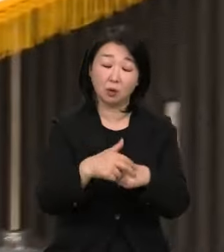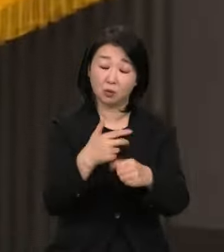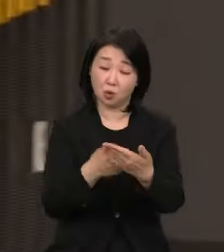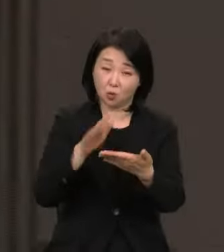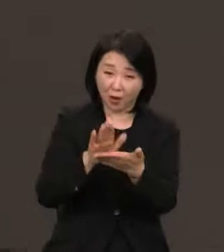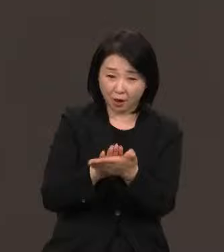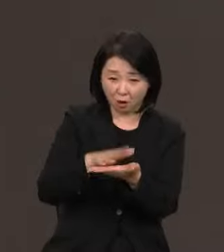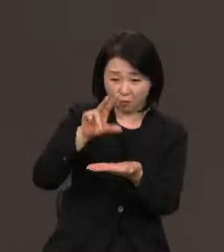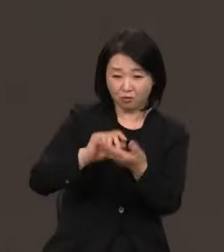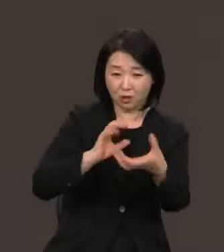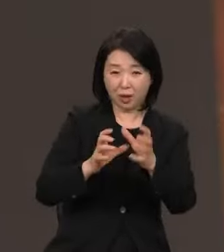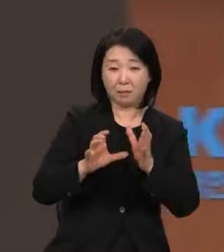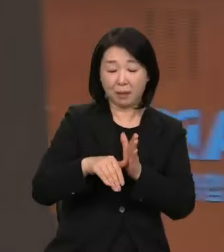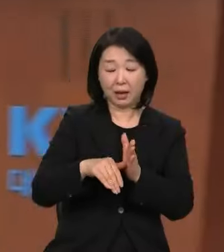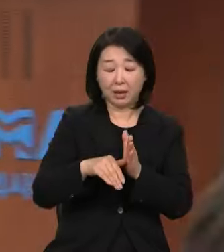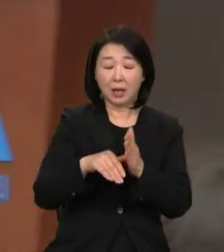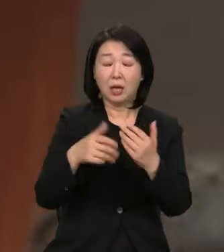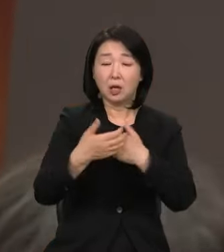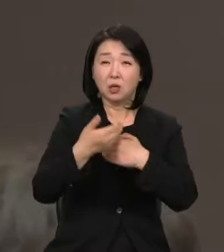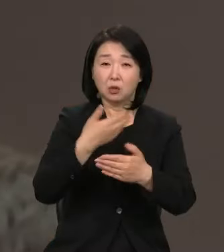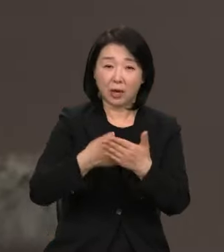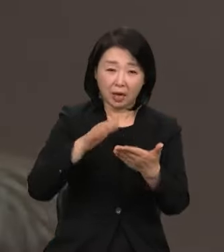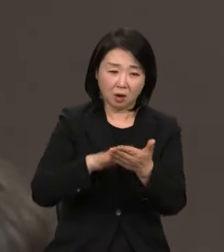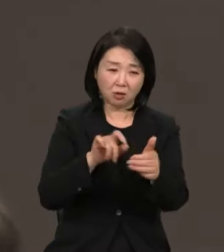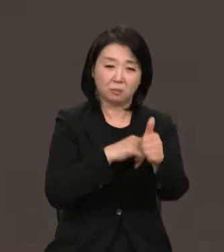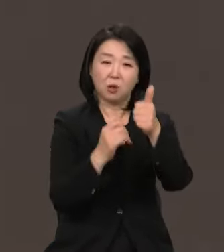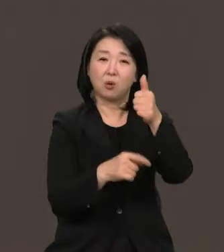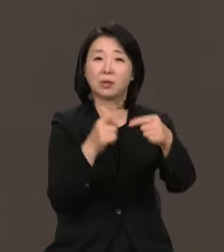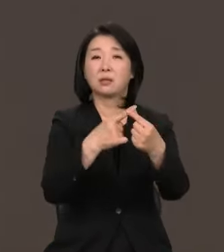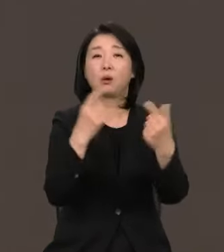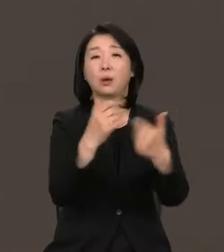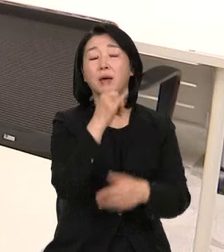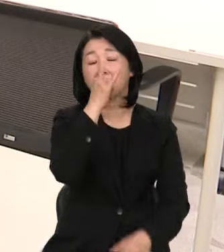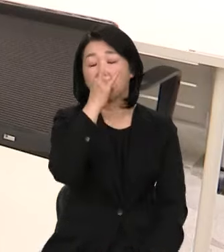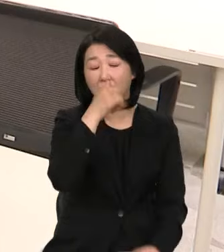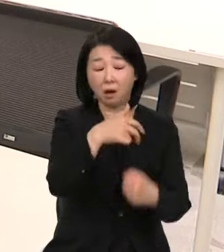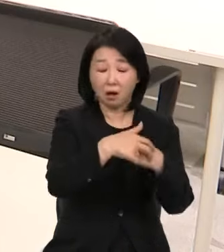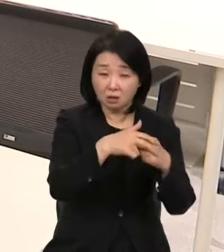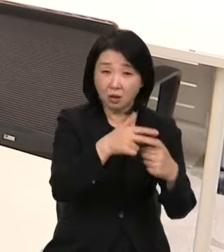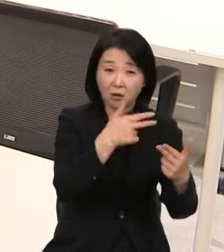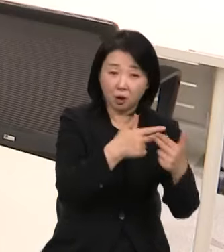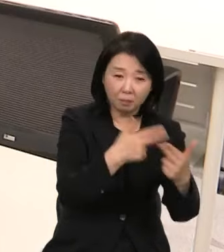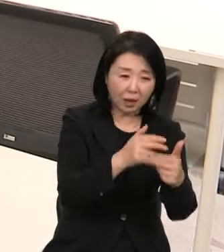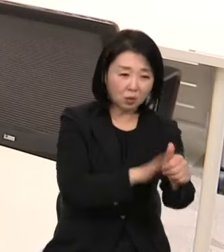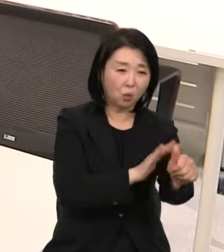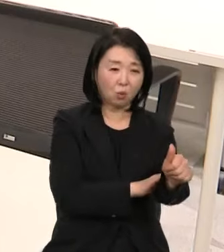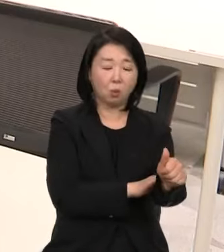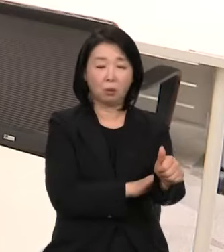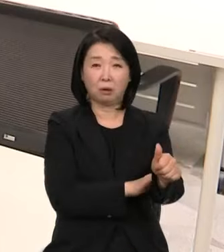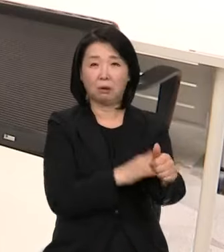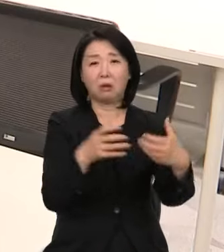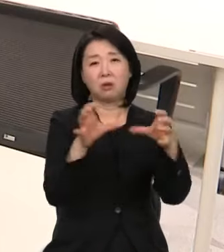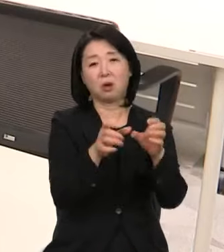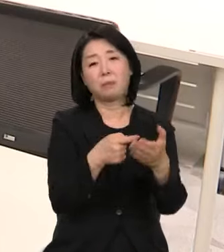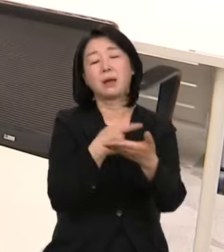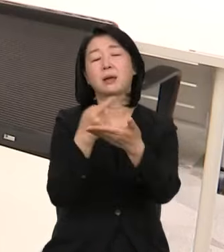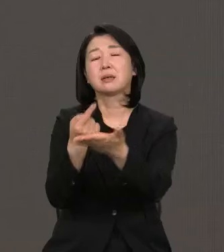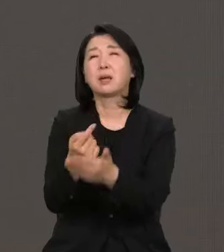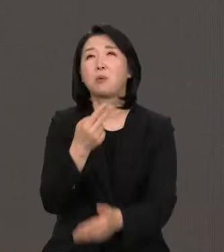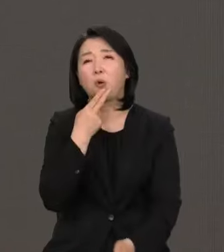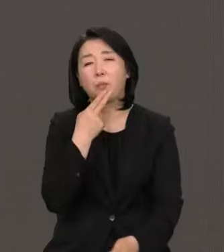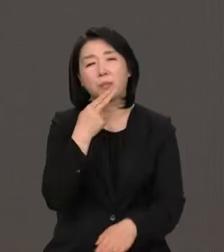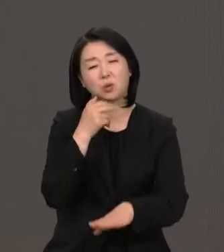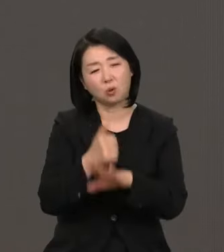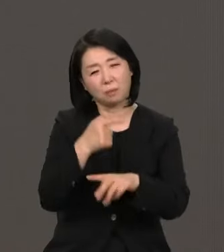과제를 논하는 의료개혁 특별위원회의 첫 회의가 열리지만 의협이나 전공의가 참여하지 않겠다고 해 반쪽짜리 특위가